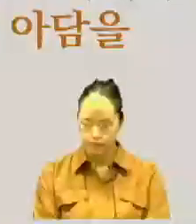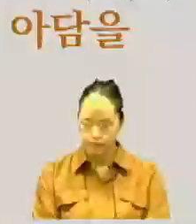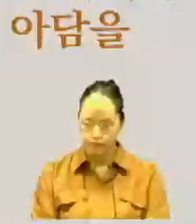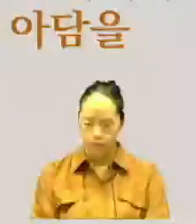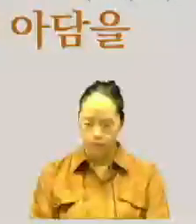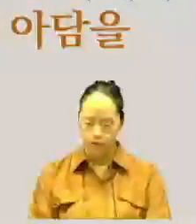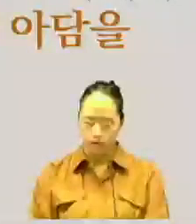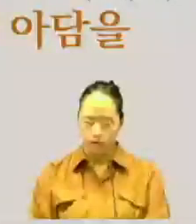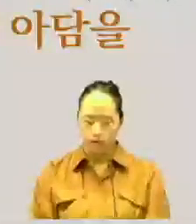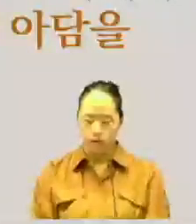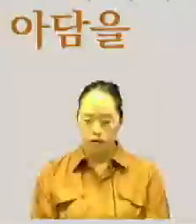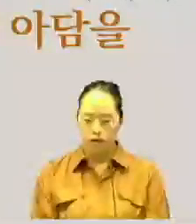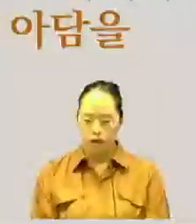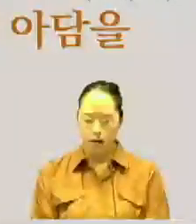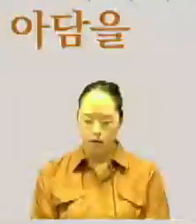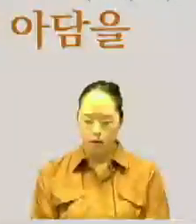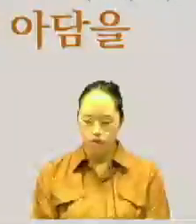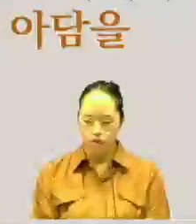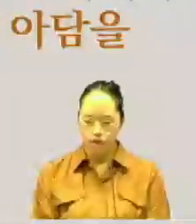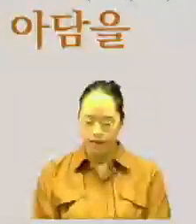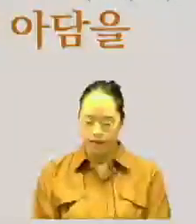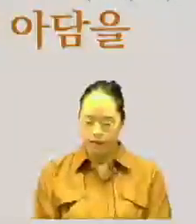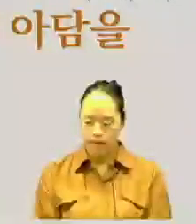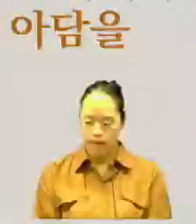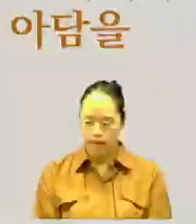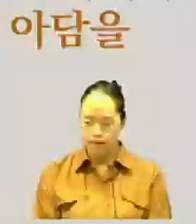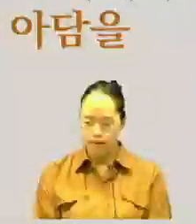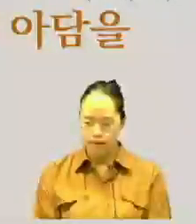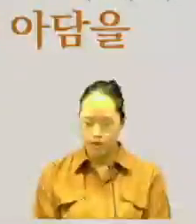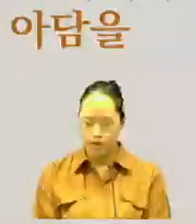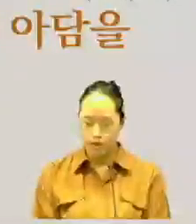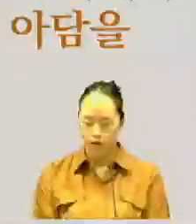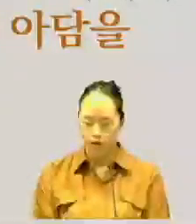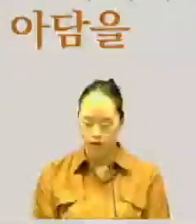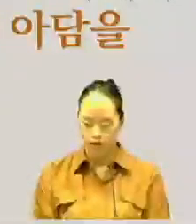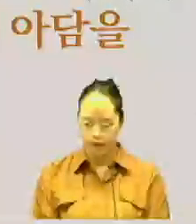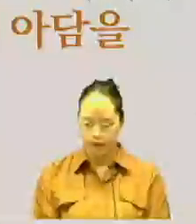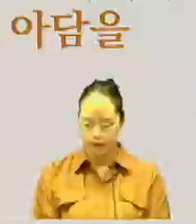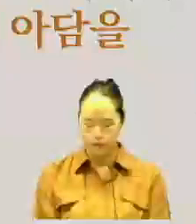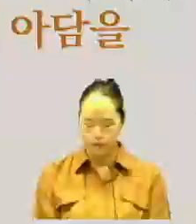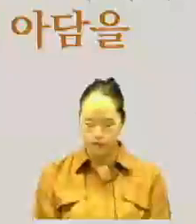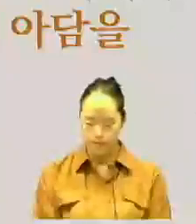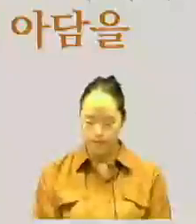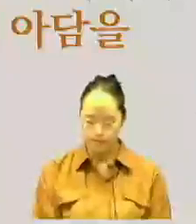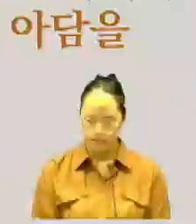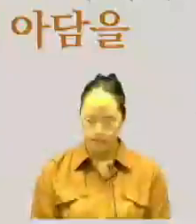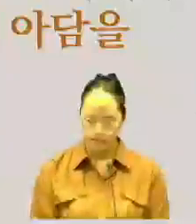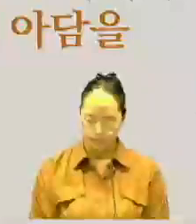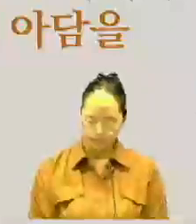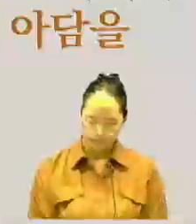哪里？这里面说耶和华神呼唤那人，对他说你在哪里。